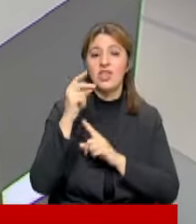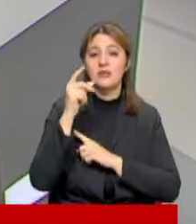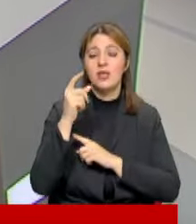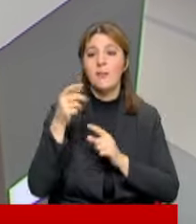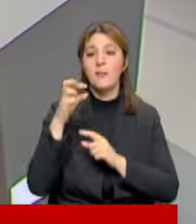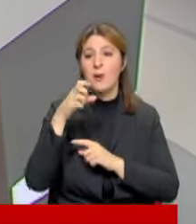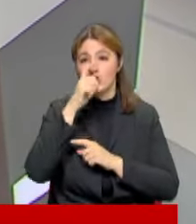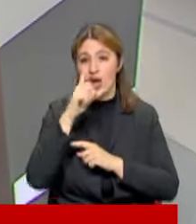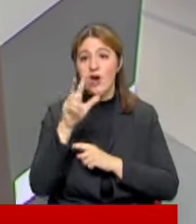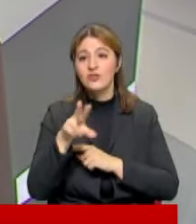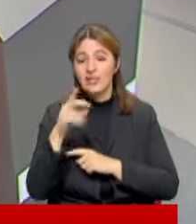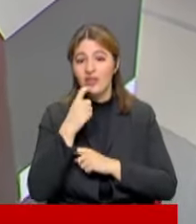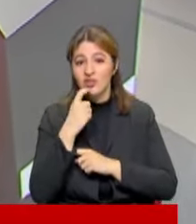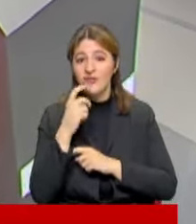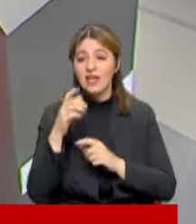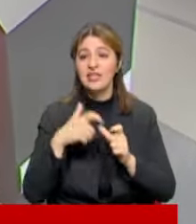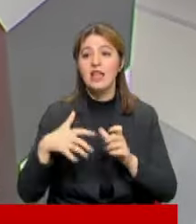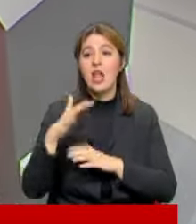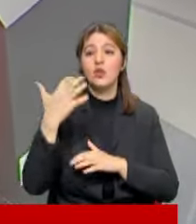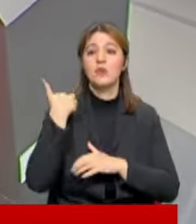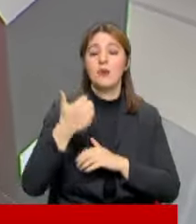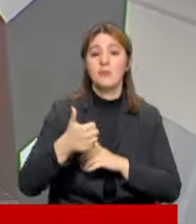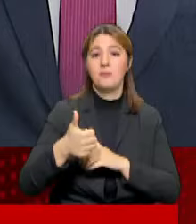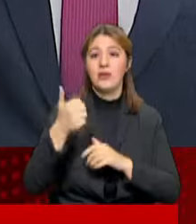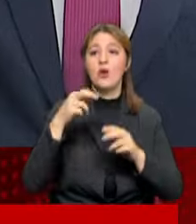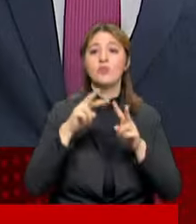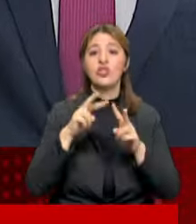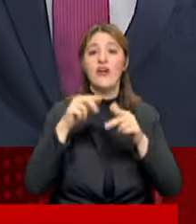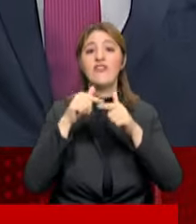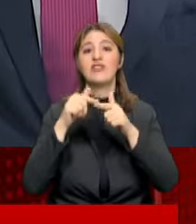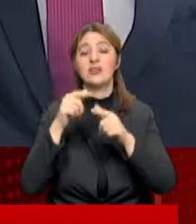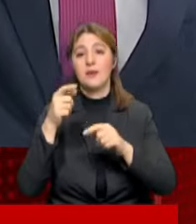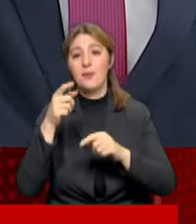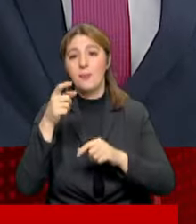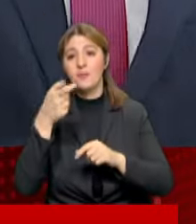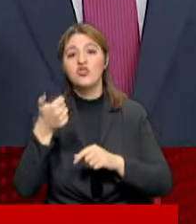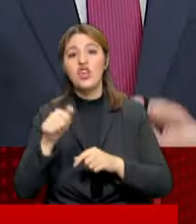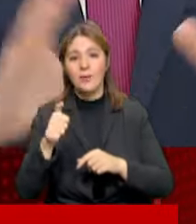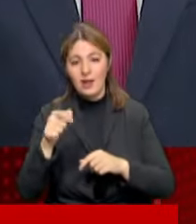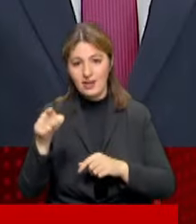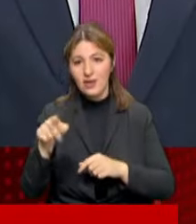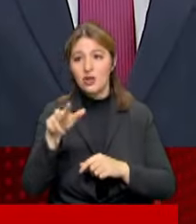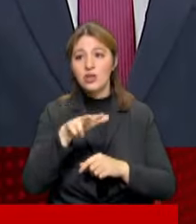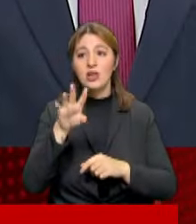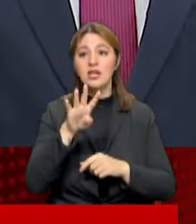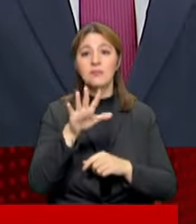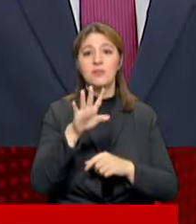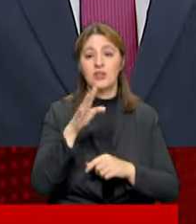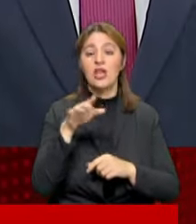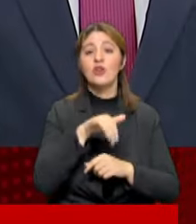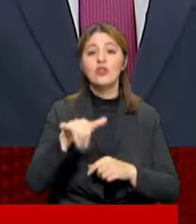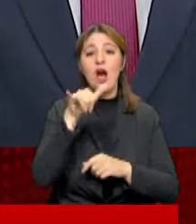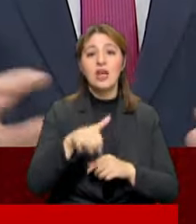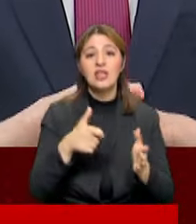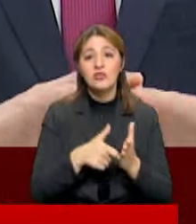Paşa 37 yaşında ve Genelkurmay Başkanı Mustafa Feyzi Çakmak Paşa 45 yaşında kaderin tecellisi üçin ismi